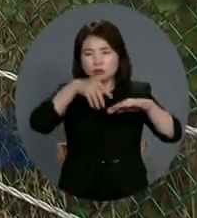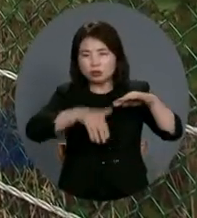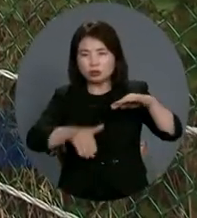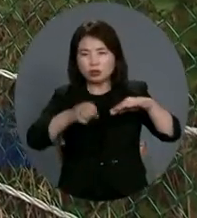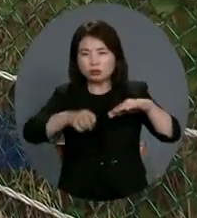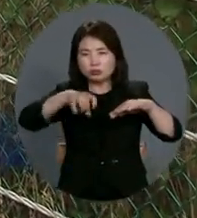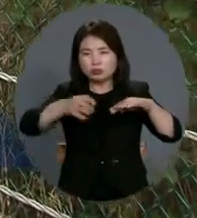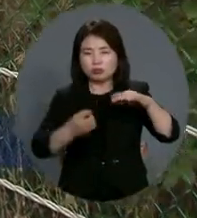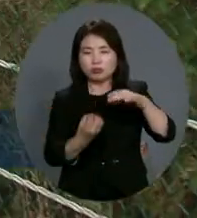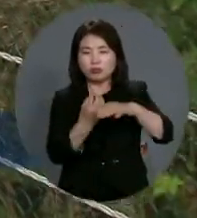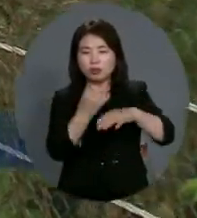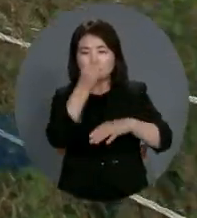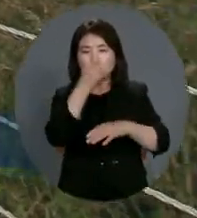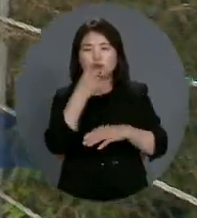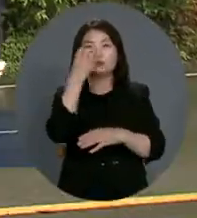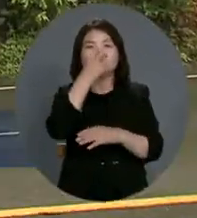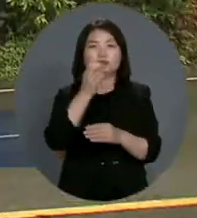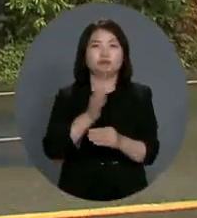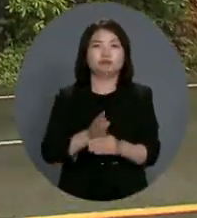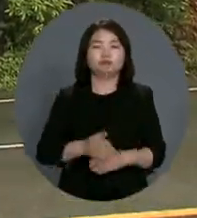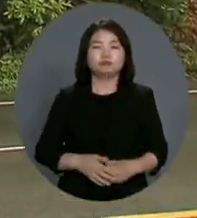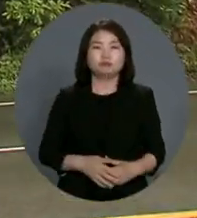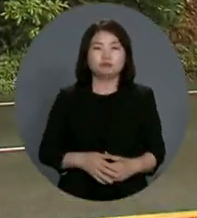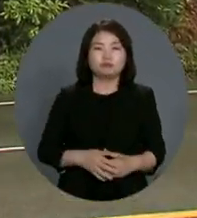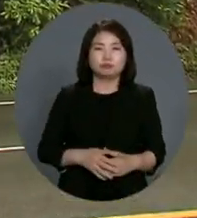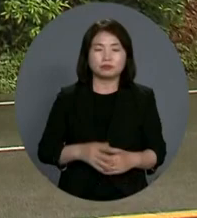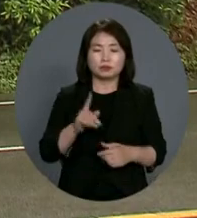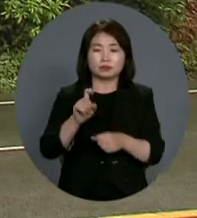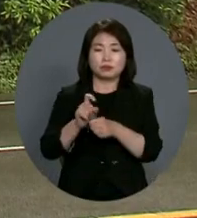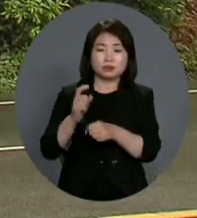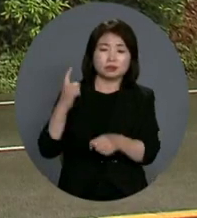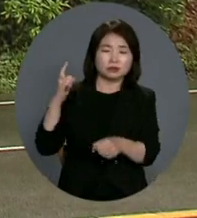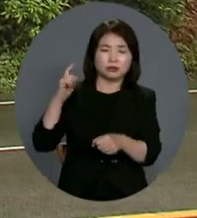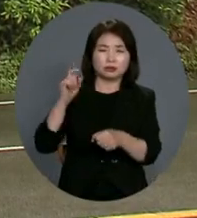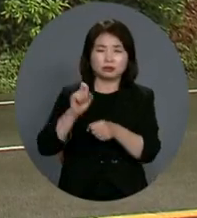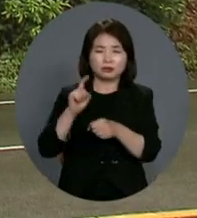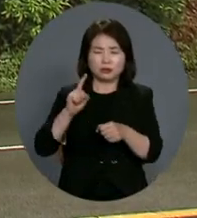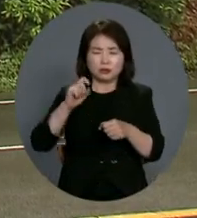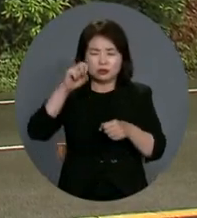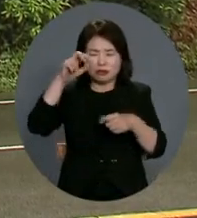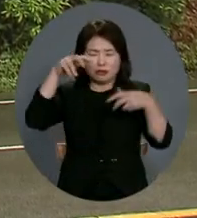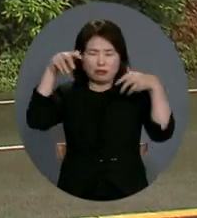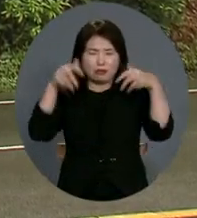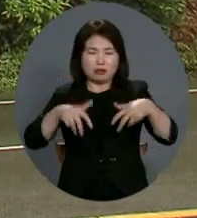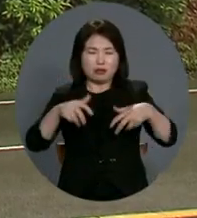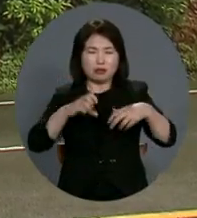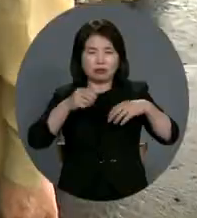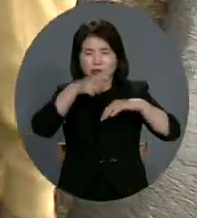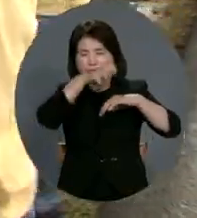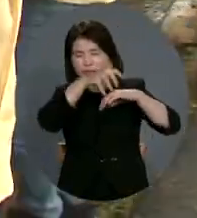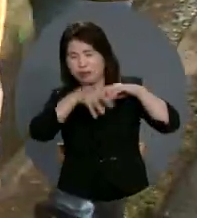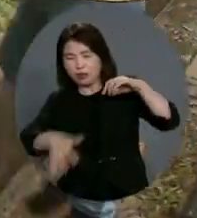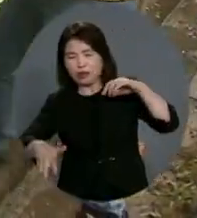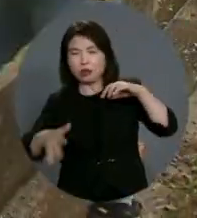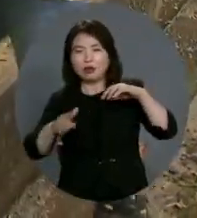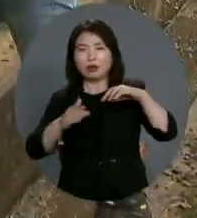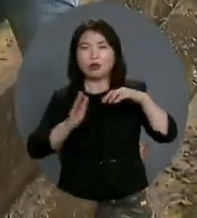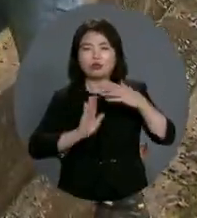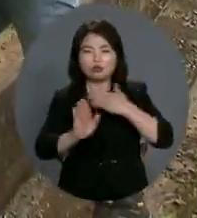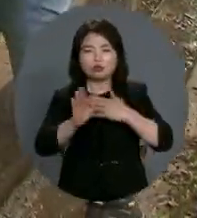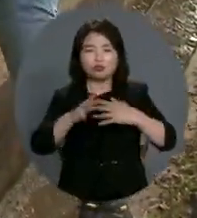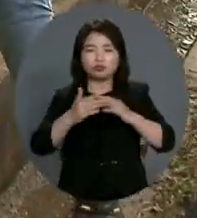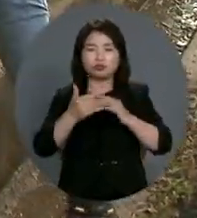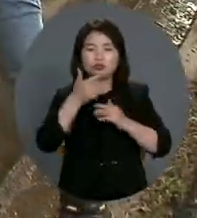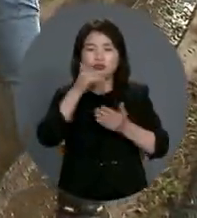없는지 내용을 점검하고 있습니다. 11년 전 갑작스런 많은 비로 토사가 무너져 내린 뒤 설치한